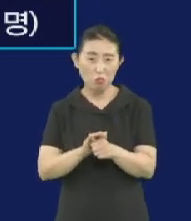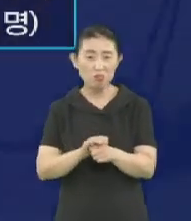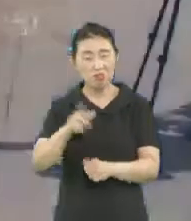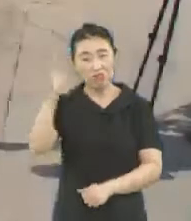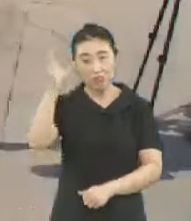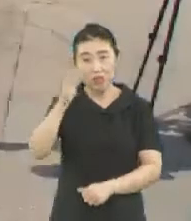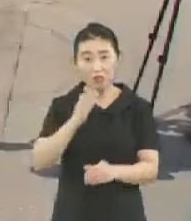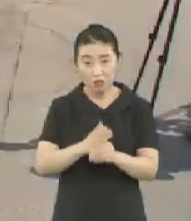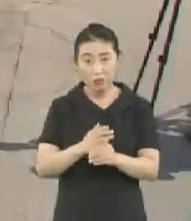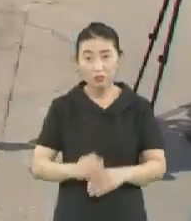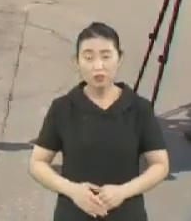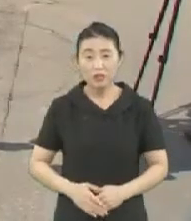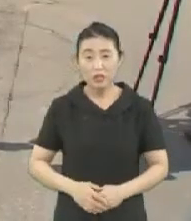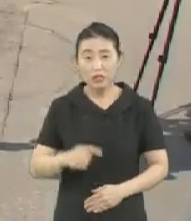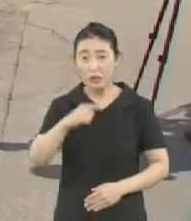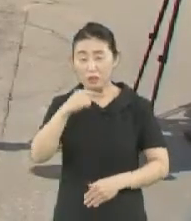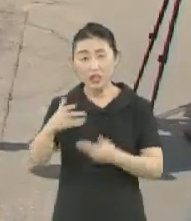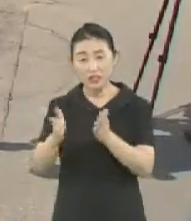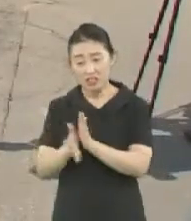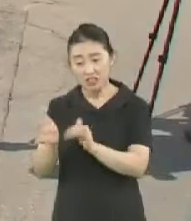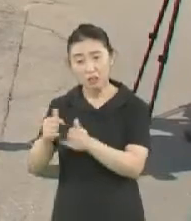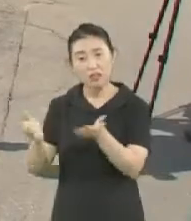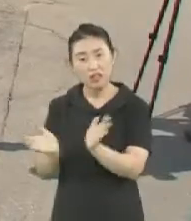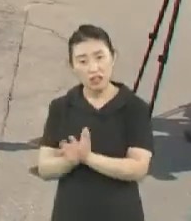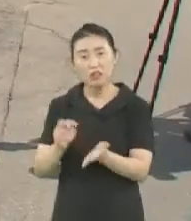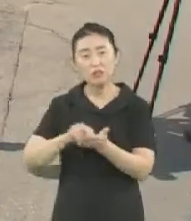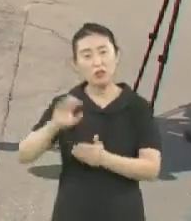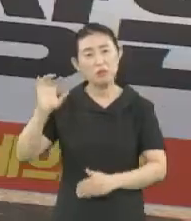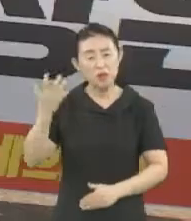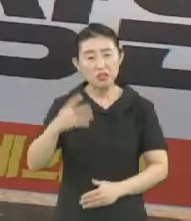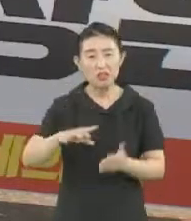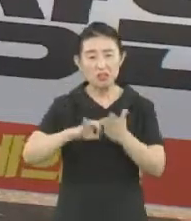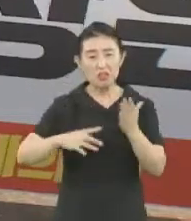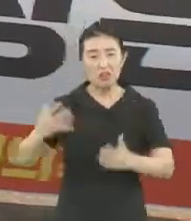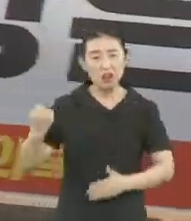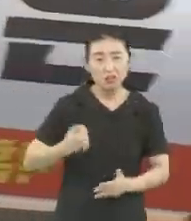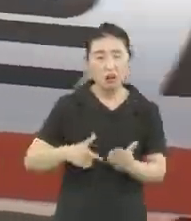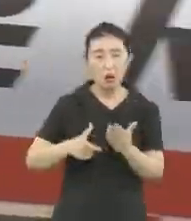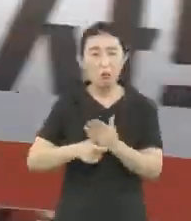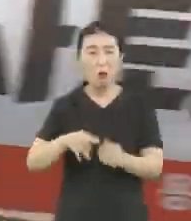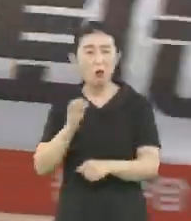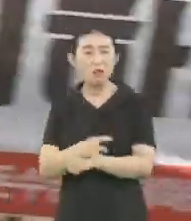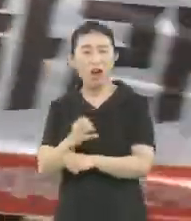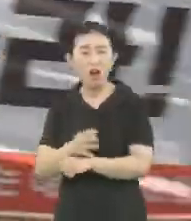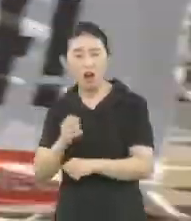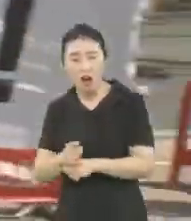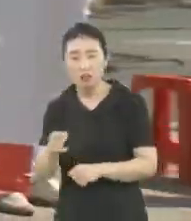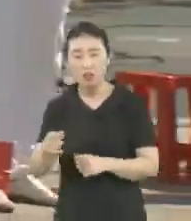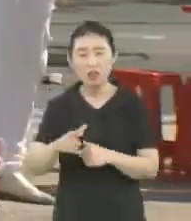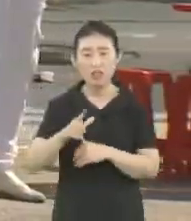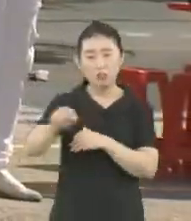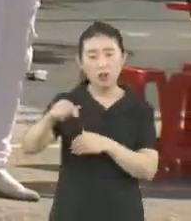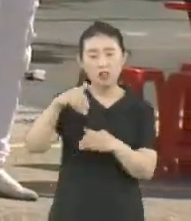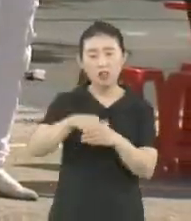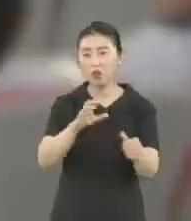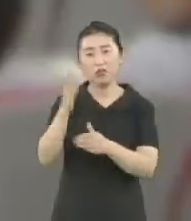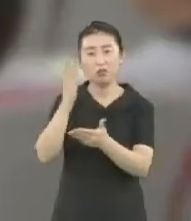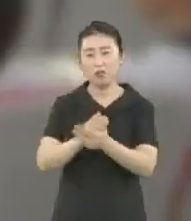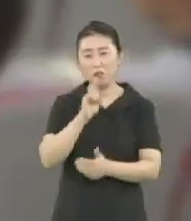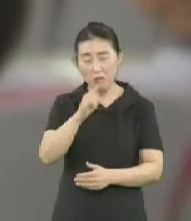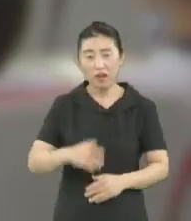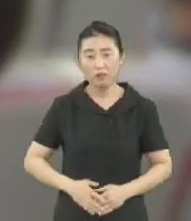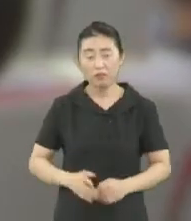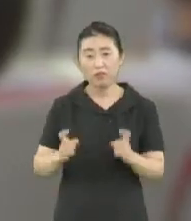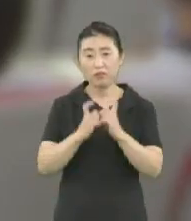기대입니다. 하지만 국민의힘과 일부 시민단체는 세금으로 표를 얻겠다는 포퓰리즘 정책이라 비판했습니다. 코로나19로